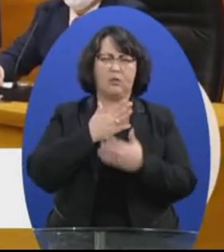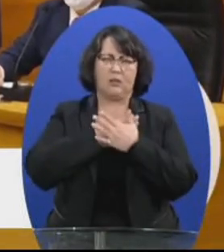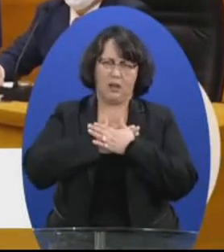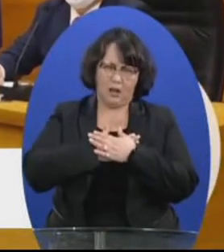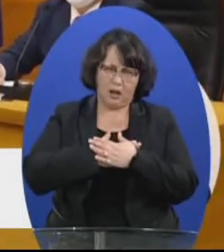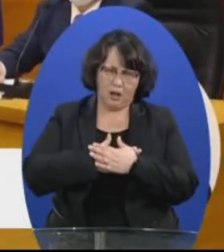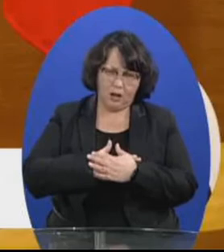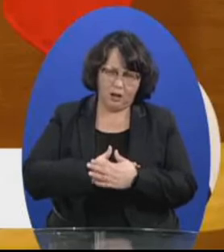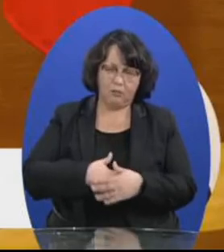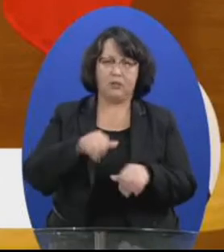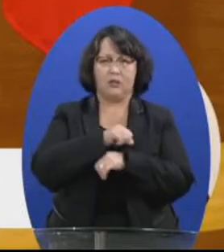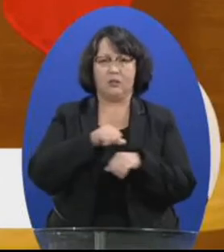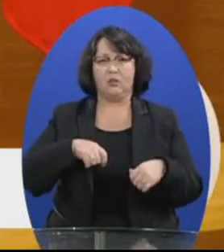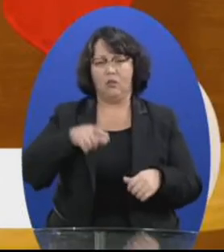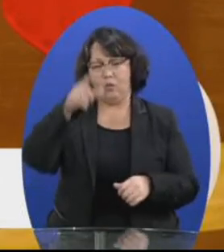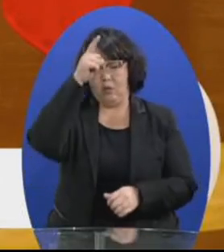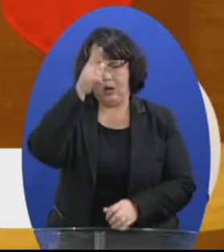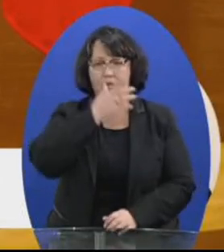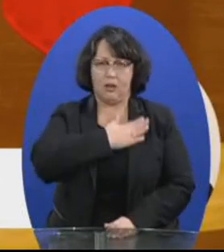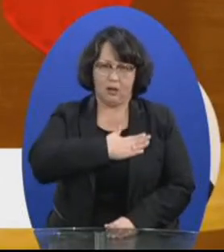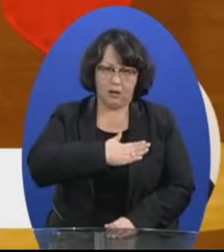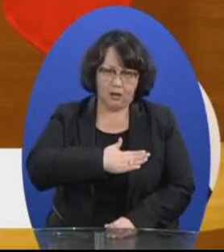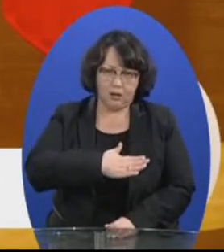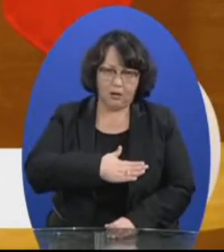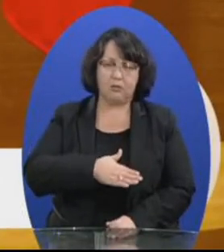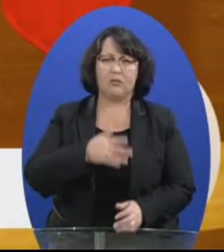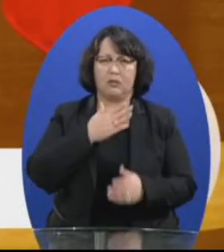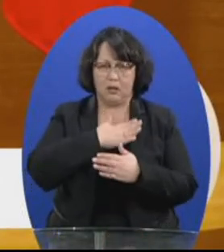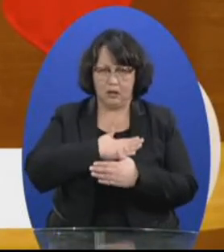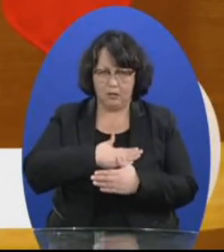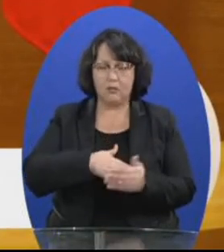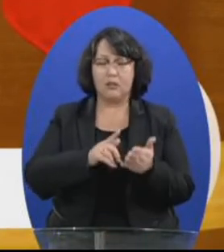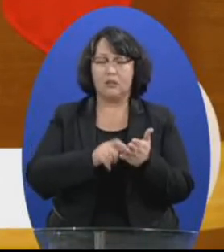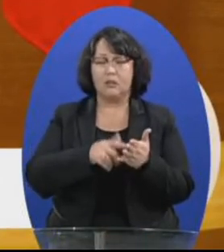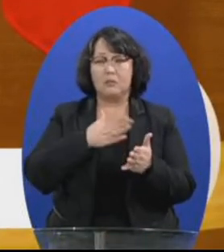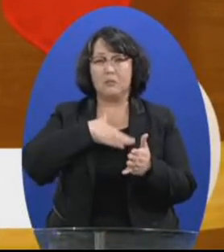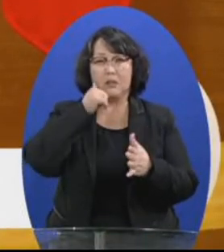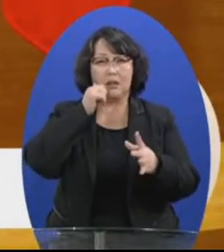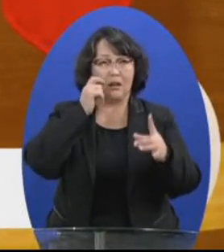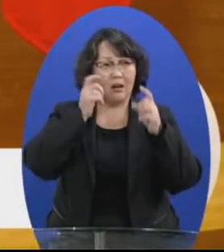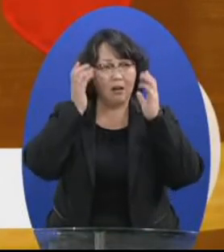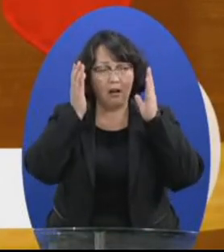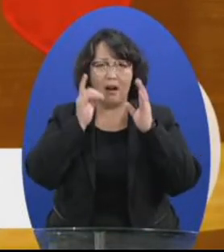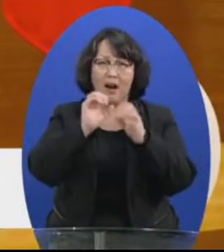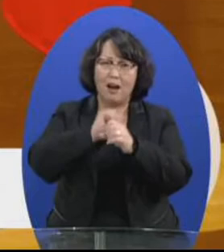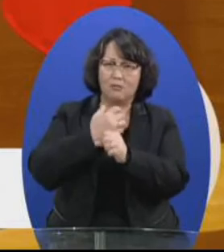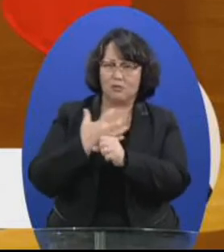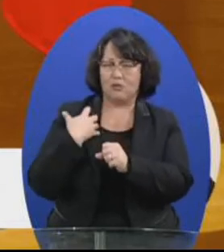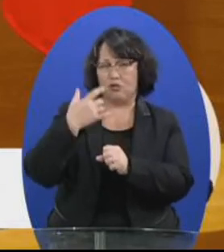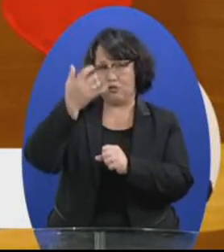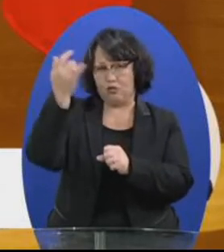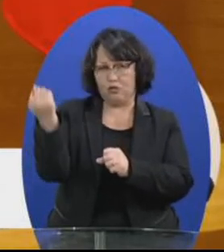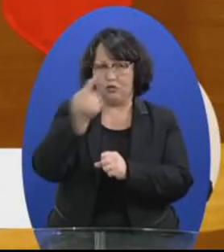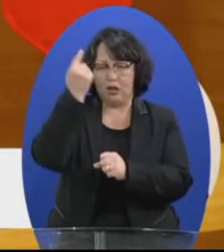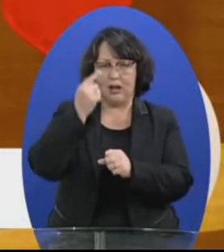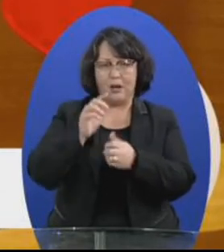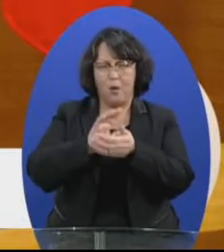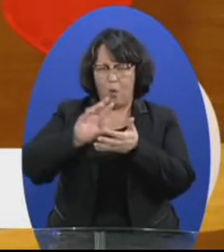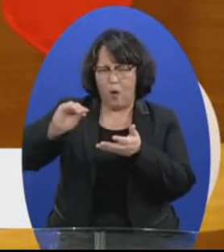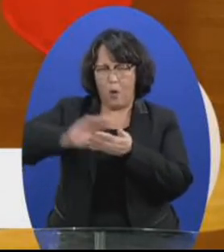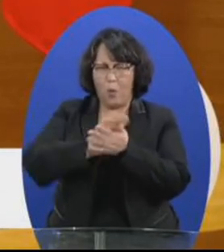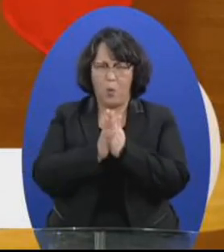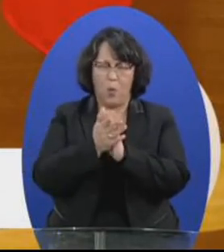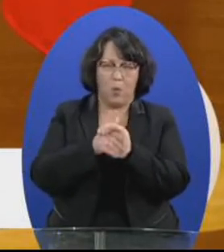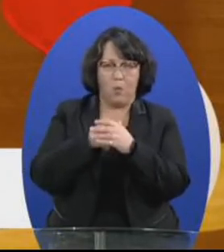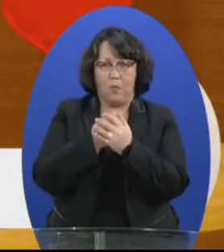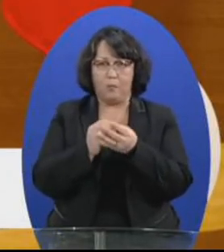байх хэрэгтэй. Биеиндээ хариуцлагатай хандах ёстой. Ахын зөрийг одоо сайтар сангах ёстой.